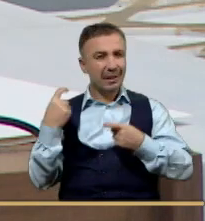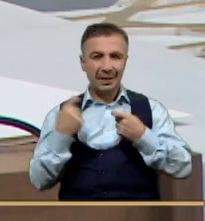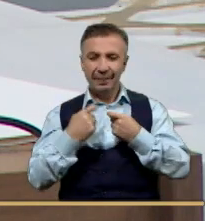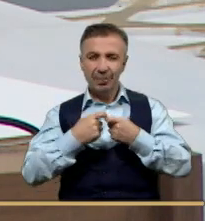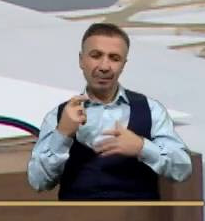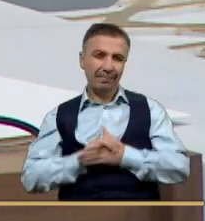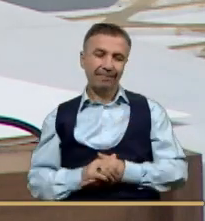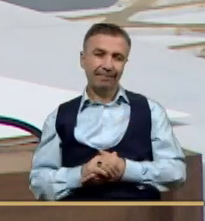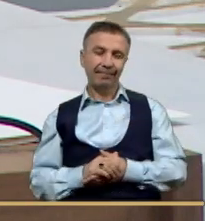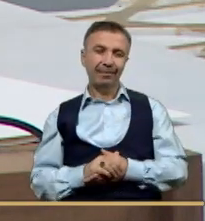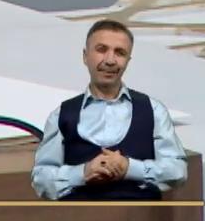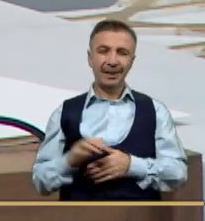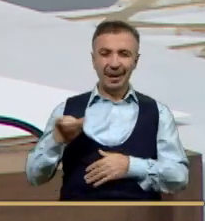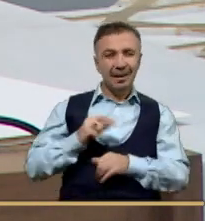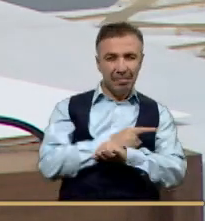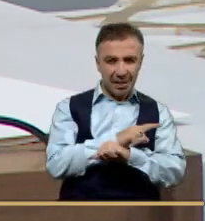İşte daha yakında,